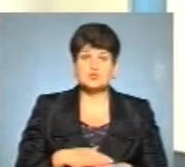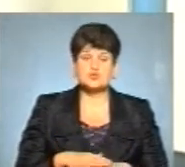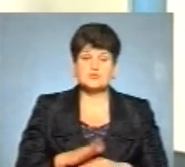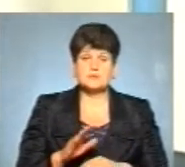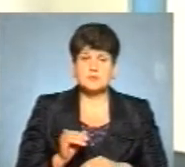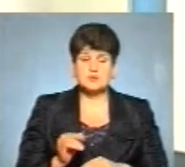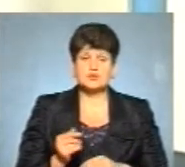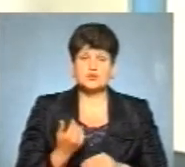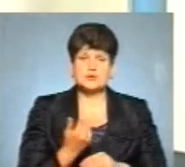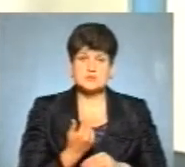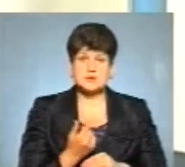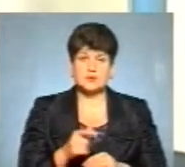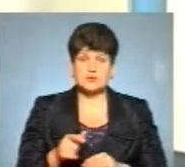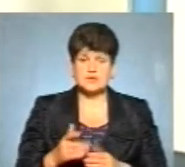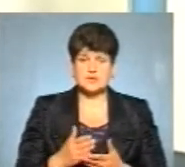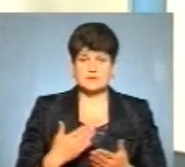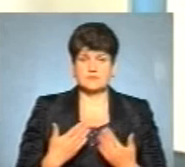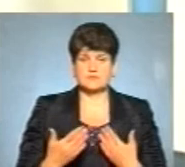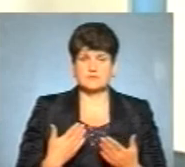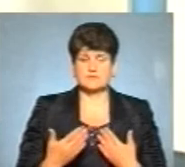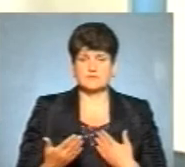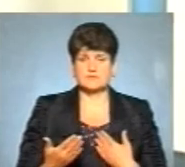якби до цих людей є таке ставлення, як